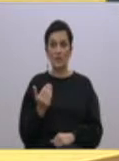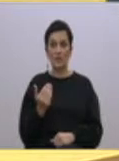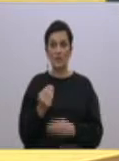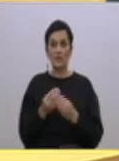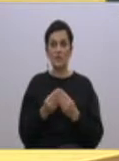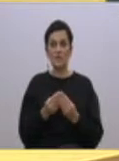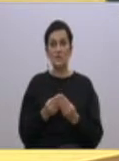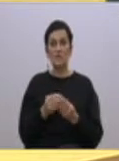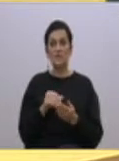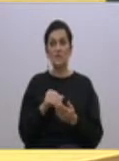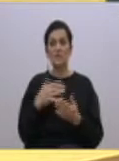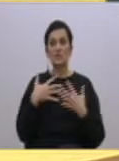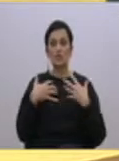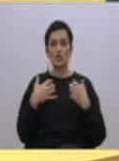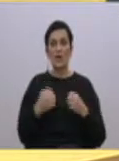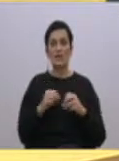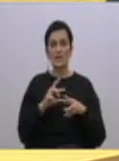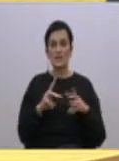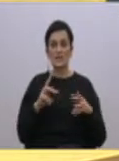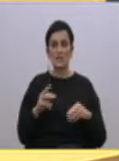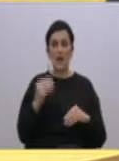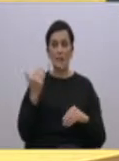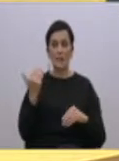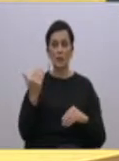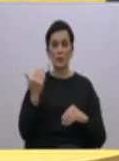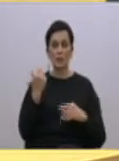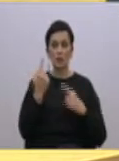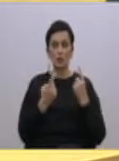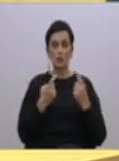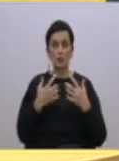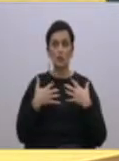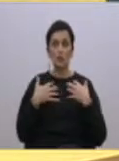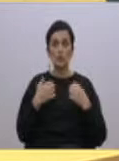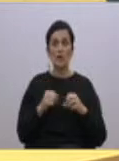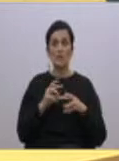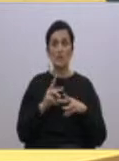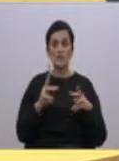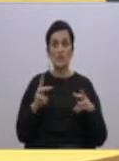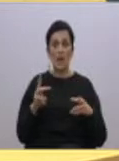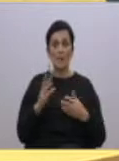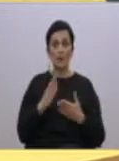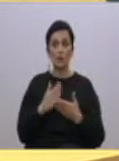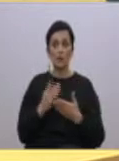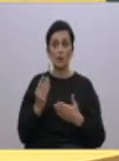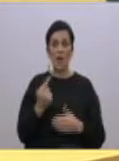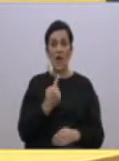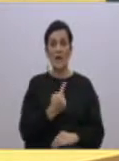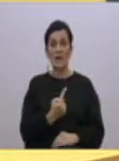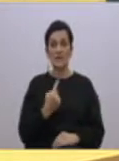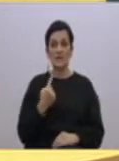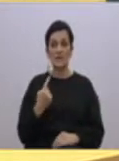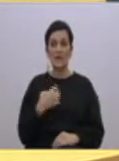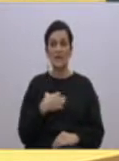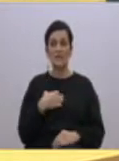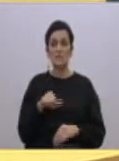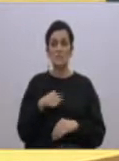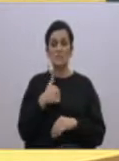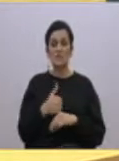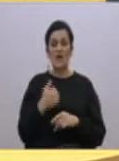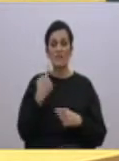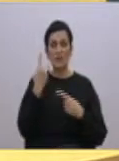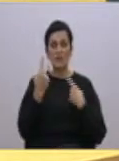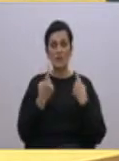წარმოადგენს ჯანდაცვის სამინისტროს წყაროს. ანუ ჯანდაცვის სამინისტრო გახლავთ ასევე ერთ-ერთი თავარი წყარო